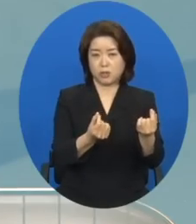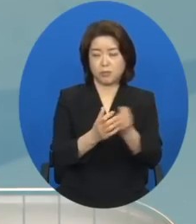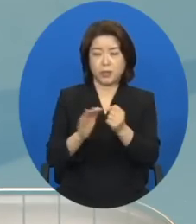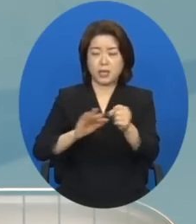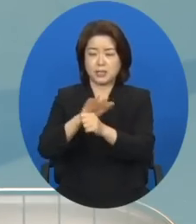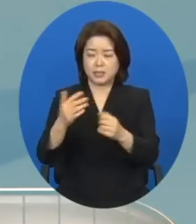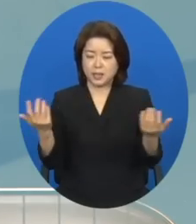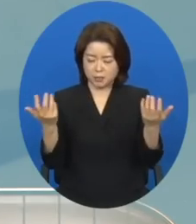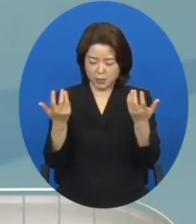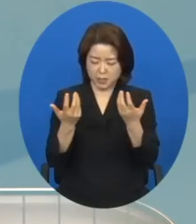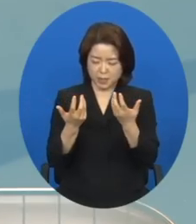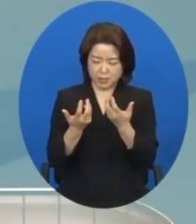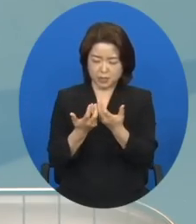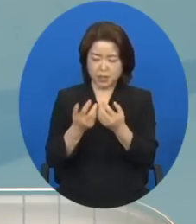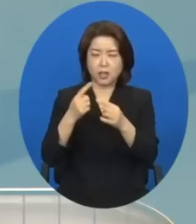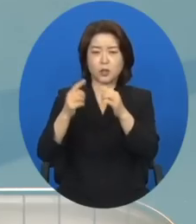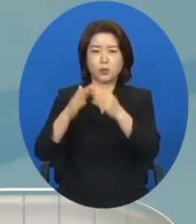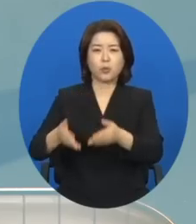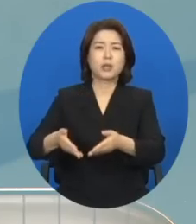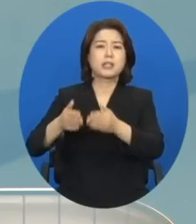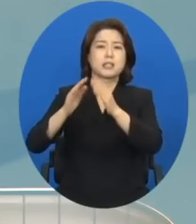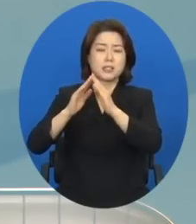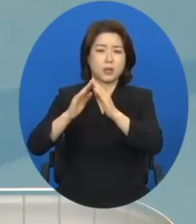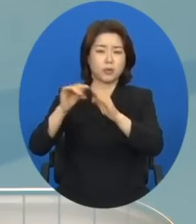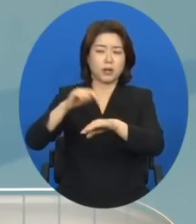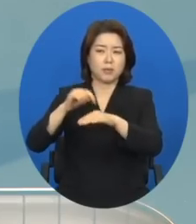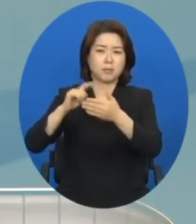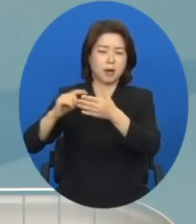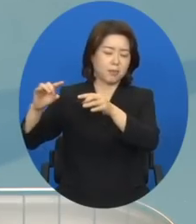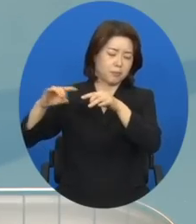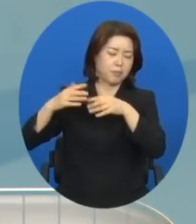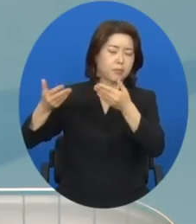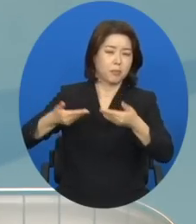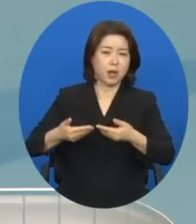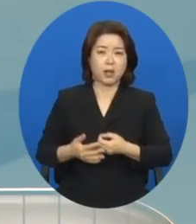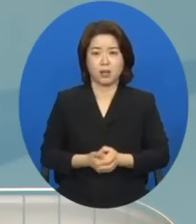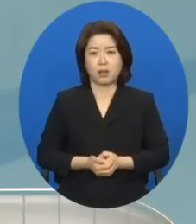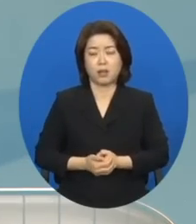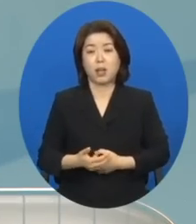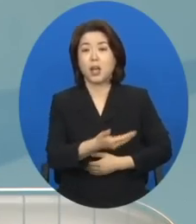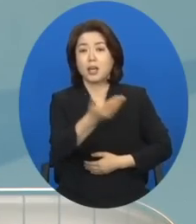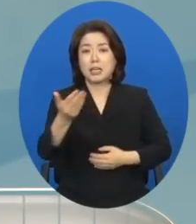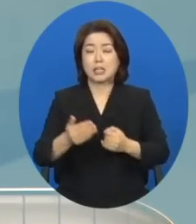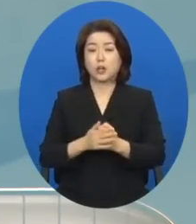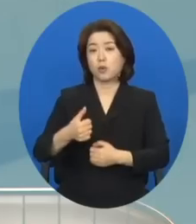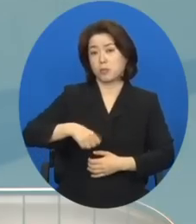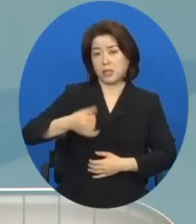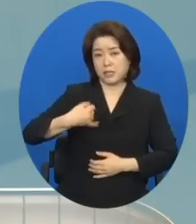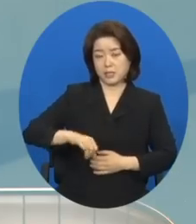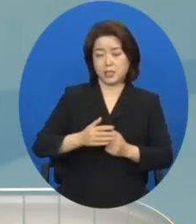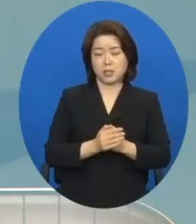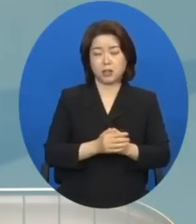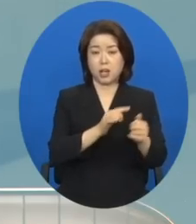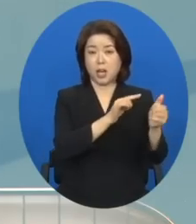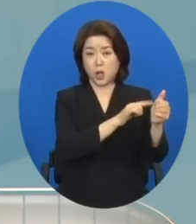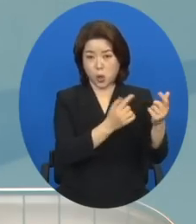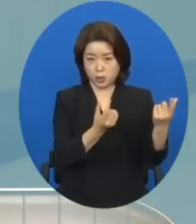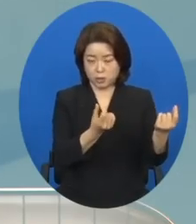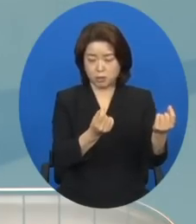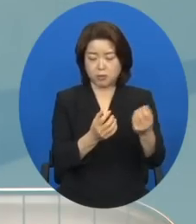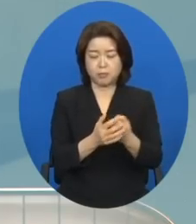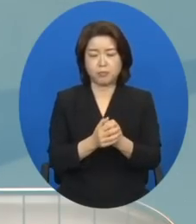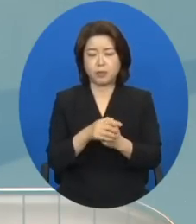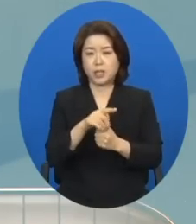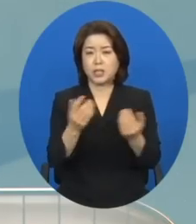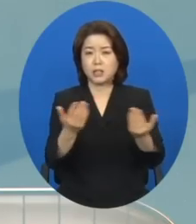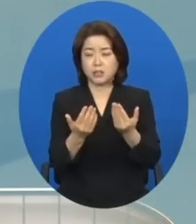사랑이 넘치는 교회를 세우라는 그런 마음을 받았습니다. 여러분, 여러분의 자녀가 만일 에런 롱이었고 이런